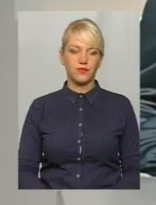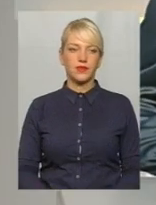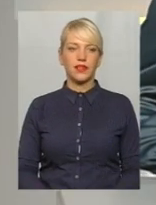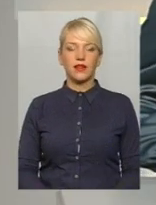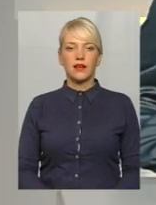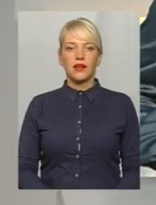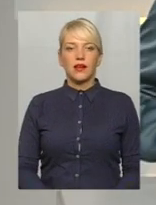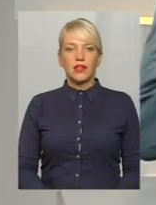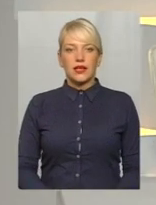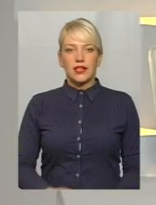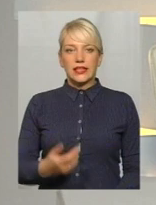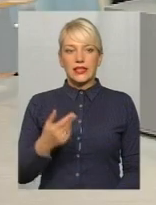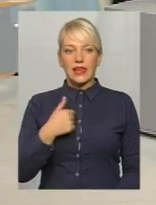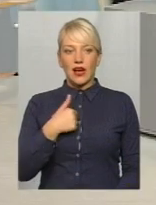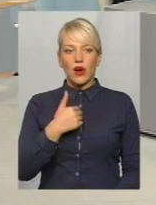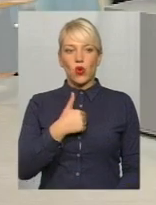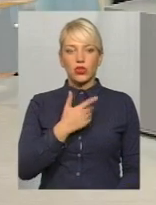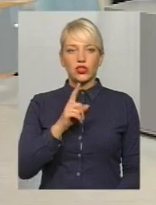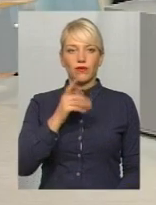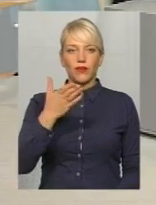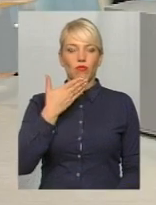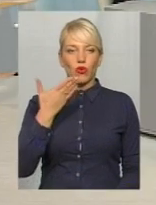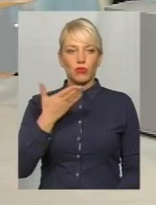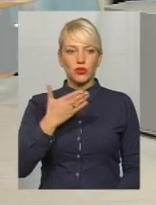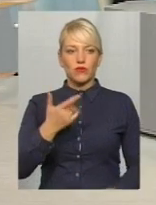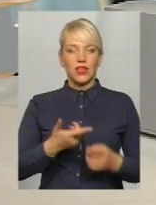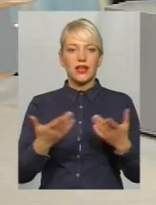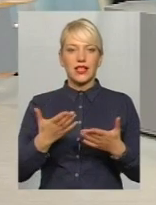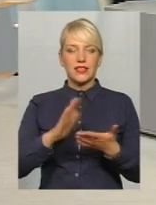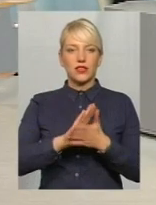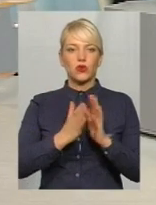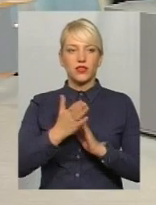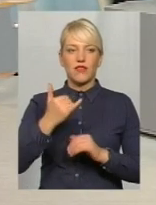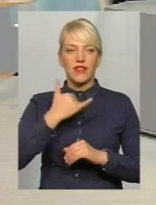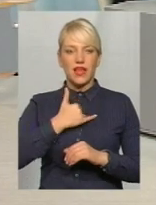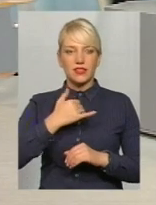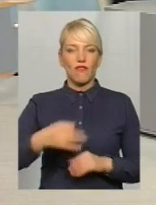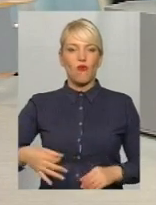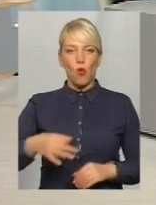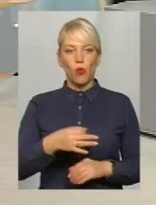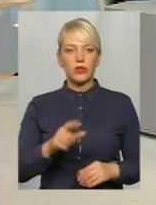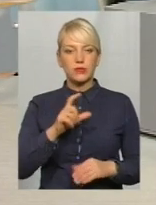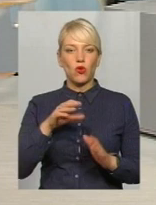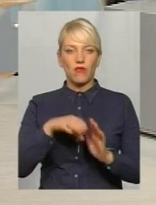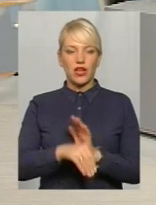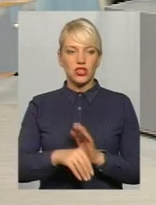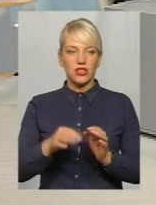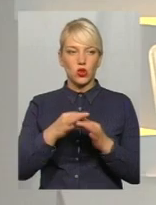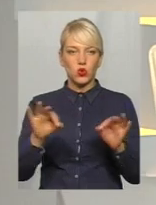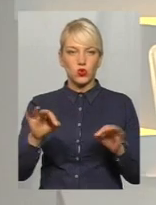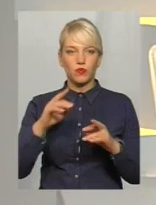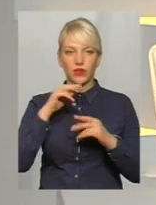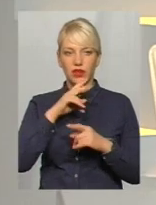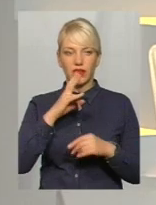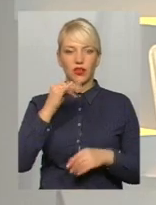Власне, пані Тетяно, я хотіла, щоб ви прокоментували, яка ситуація в нас в області з впровадженням програми «Доступні ліки», але